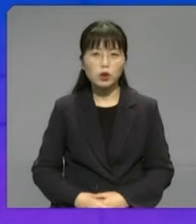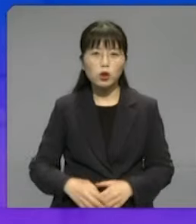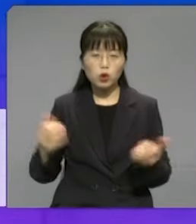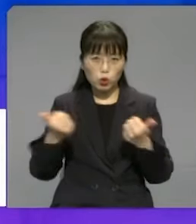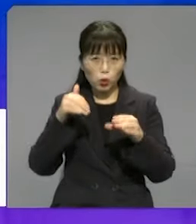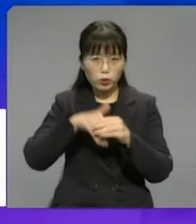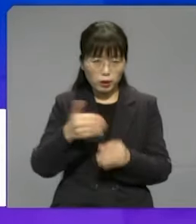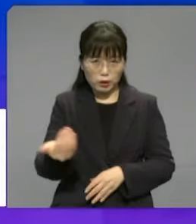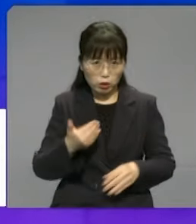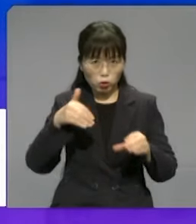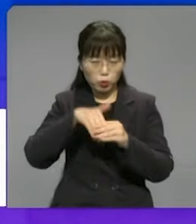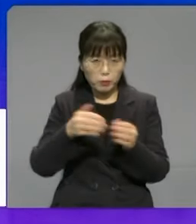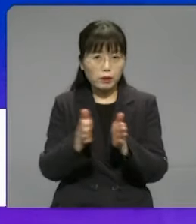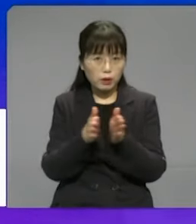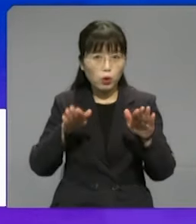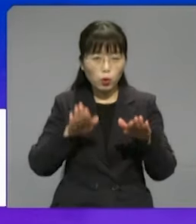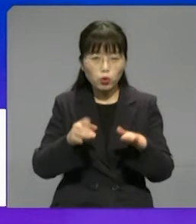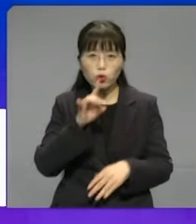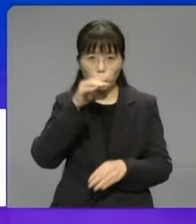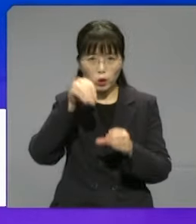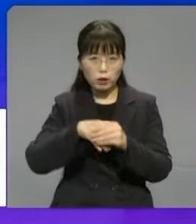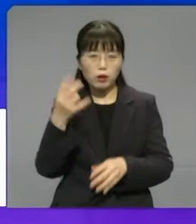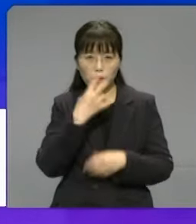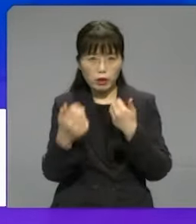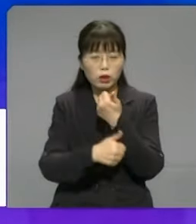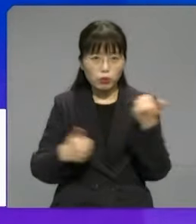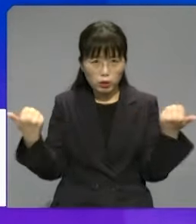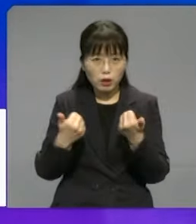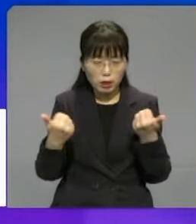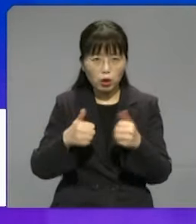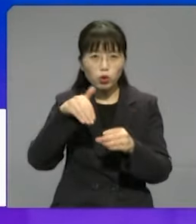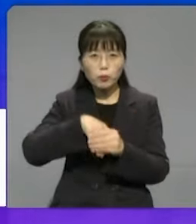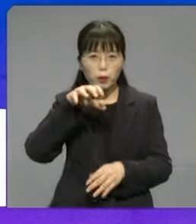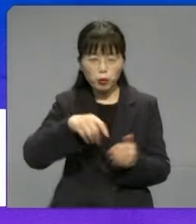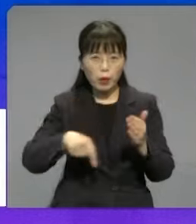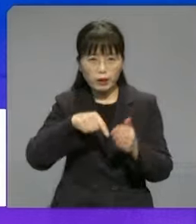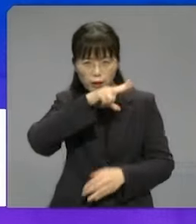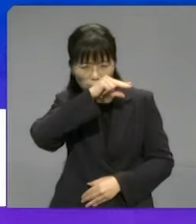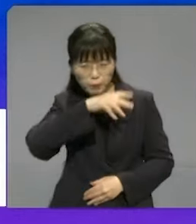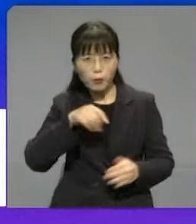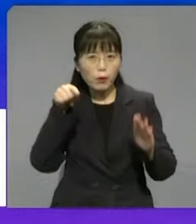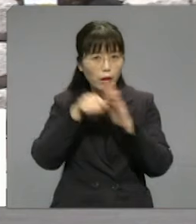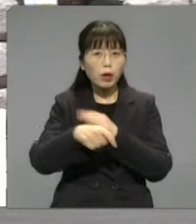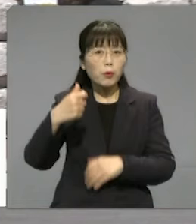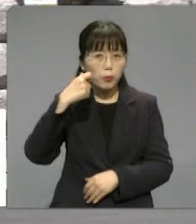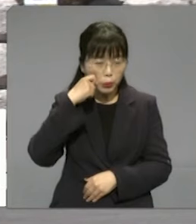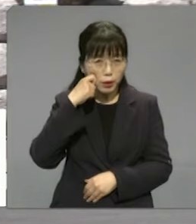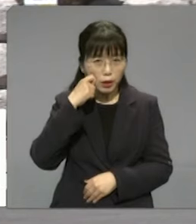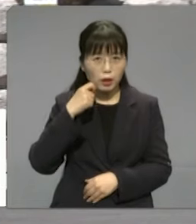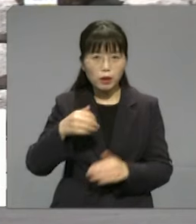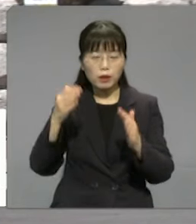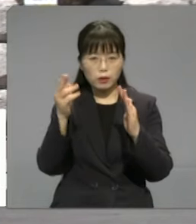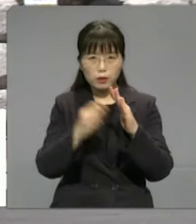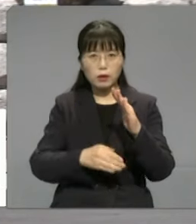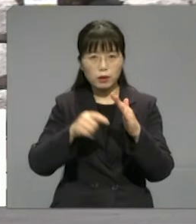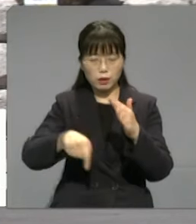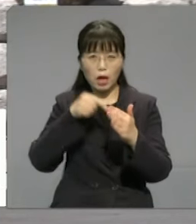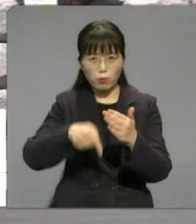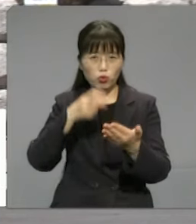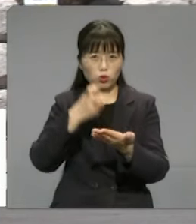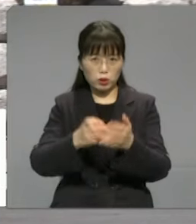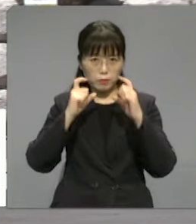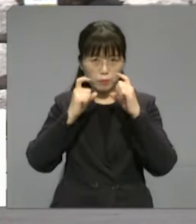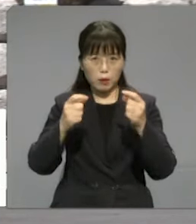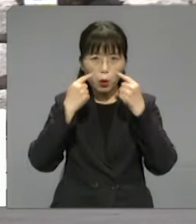총선 사전투표가 시작된 오늘 중앙선거관리위원회가 투표소 안에 대파를 반입하지 못하게 하는 내부 지침을 내린